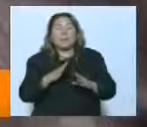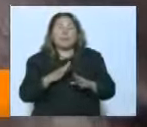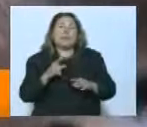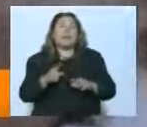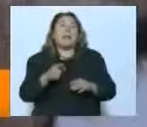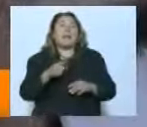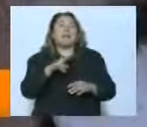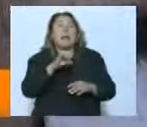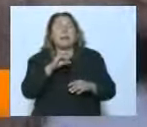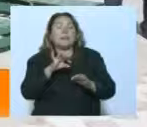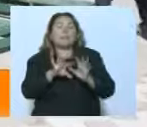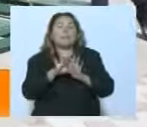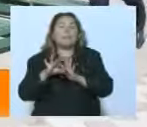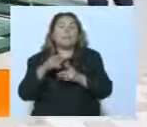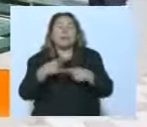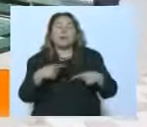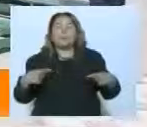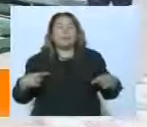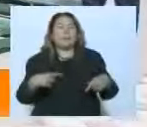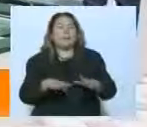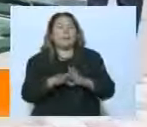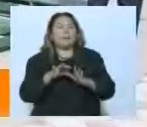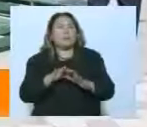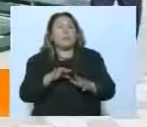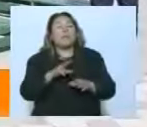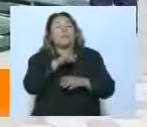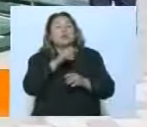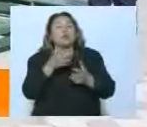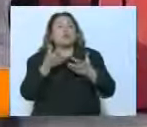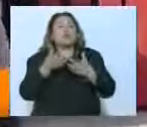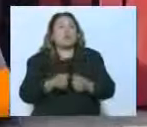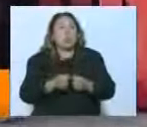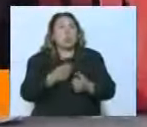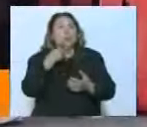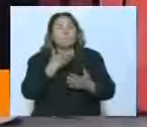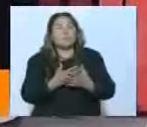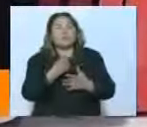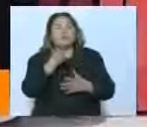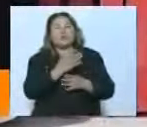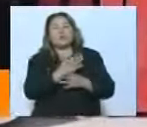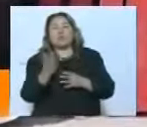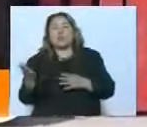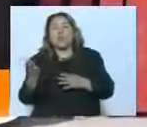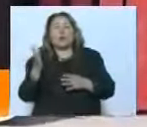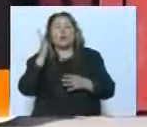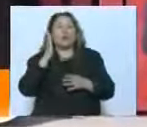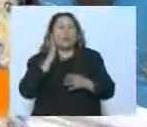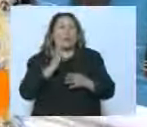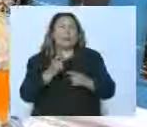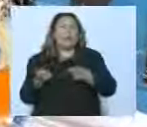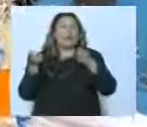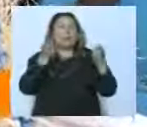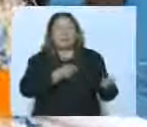сүйкімді лақтар мен таудай текелердің түр-түрін тамашалады. Ешкі ұстаушылар мүйізді жануардың көрмесіне 100-ге жуық лақ, ешкі теке